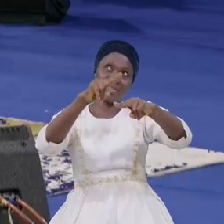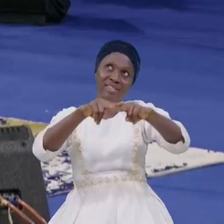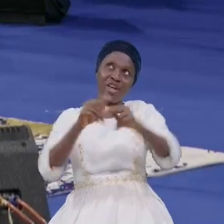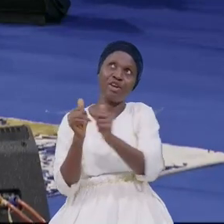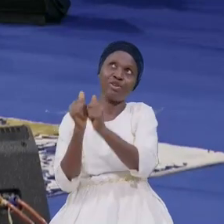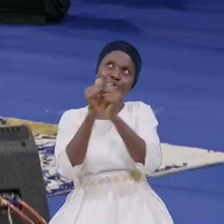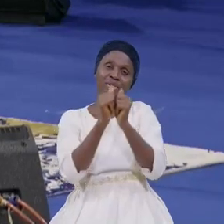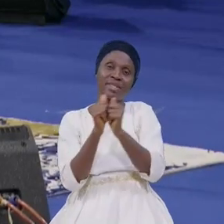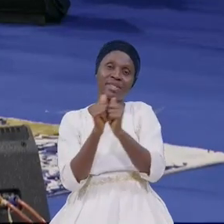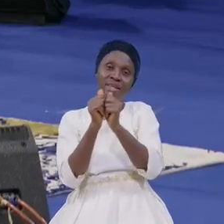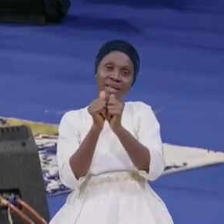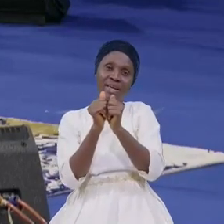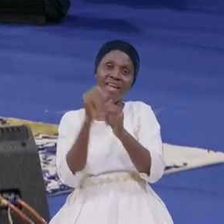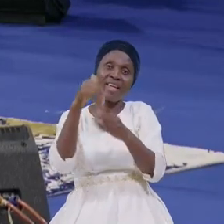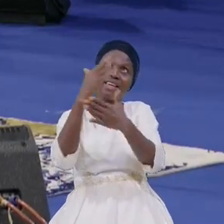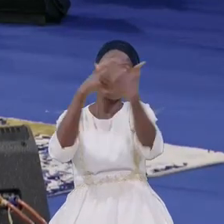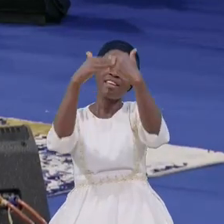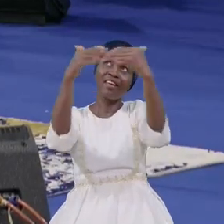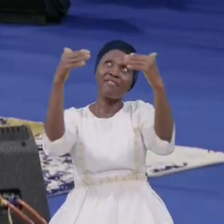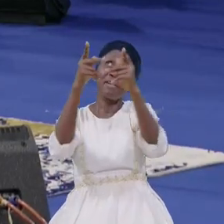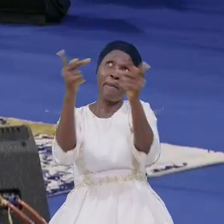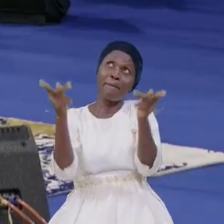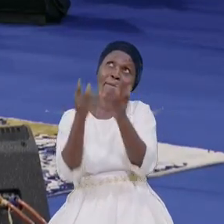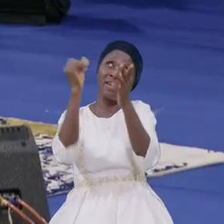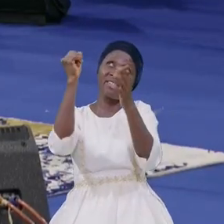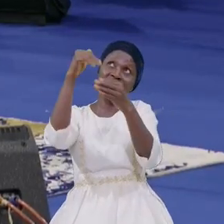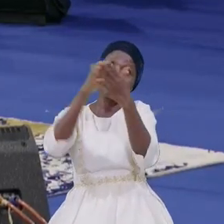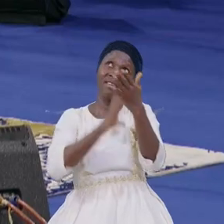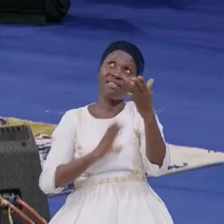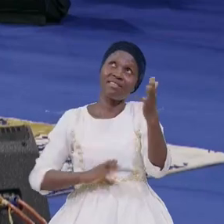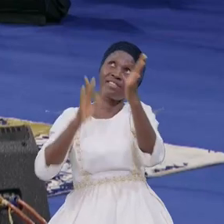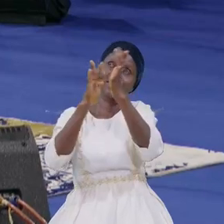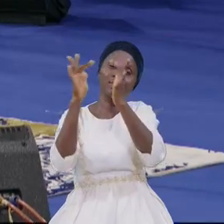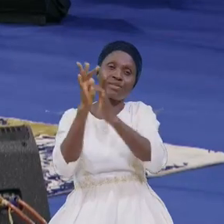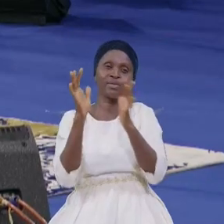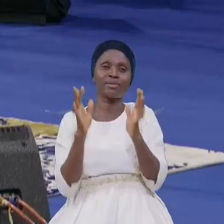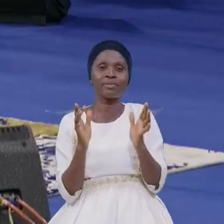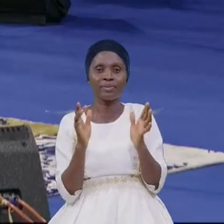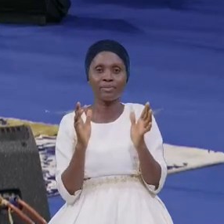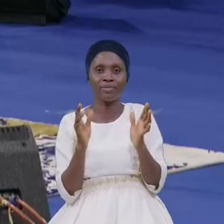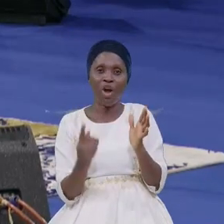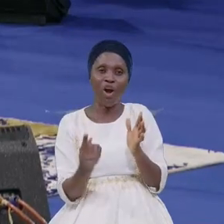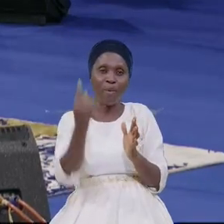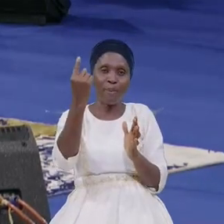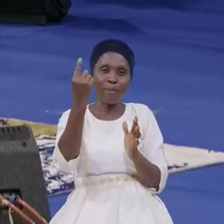ensemble dans les lieux célestes en Jésus-Christ. En haut, en